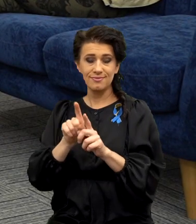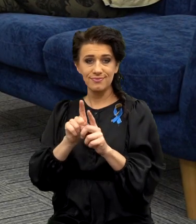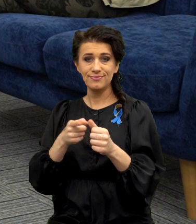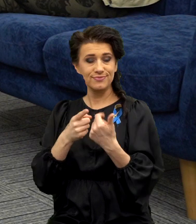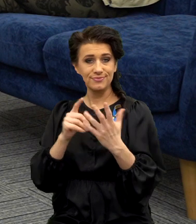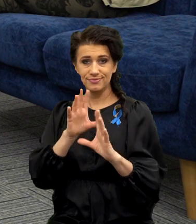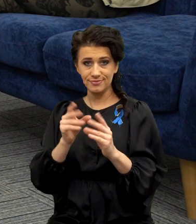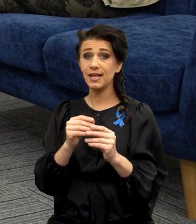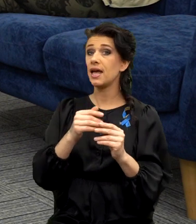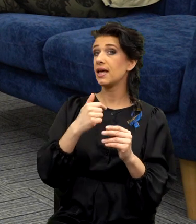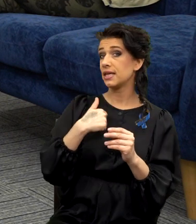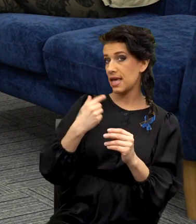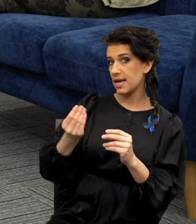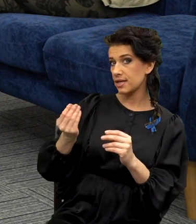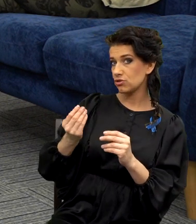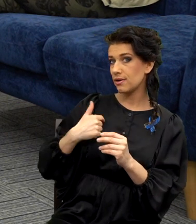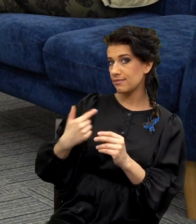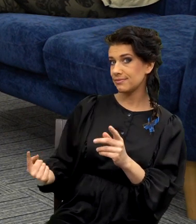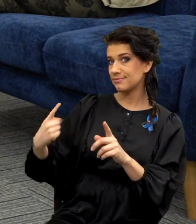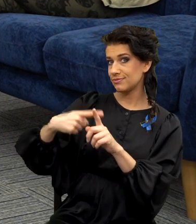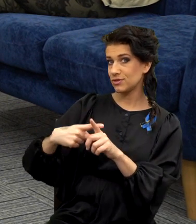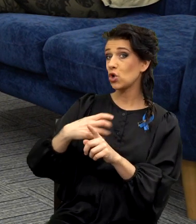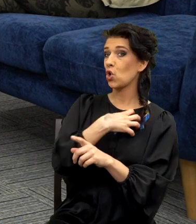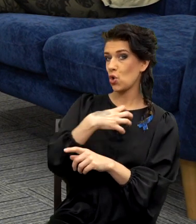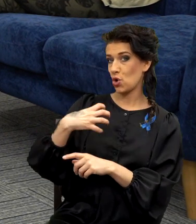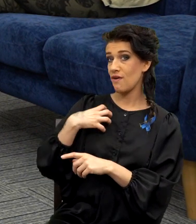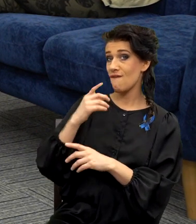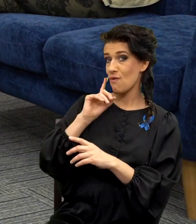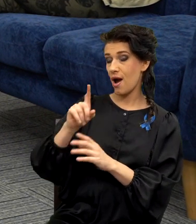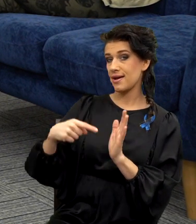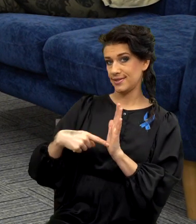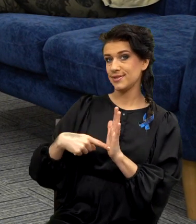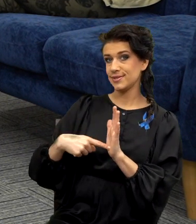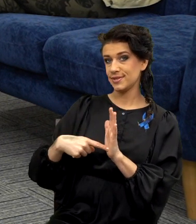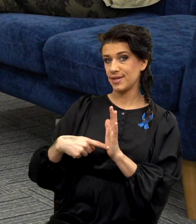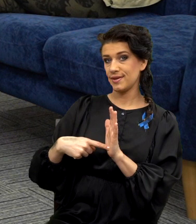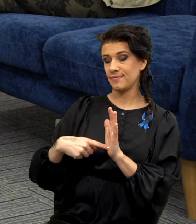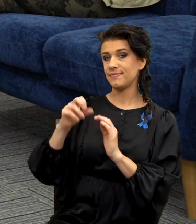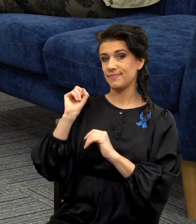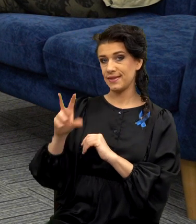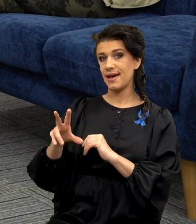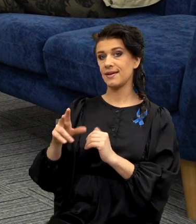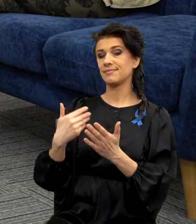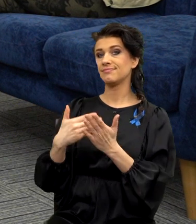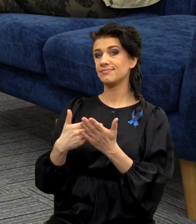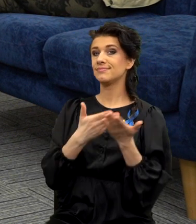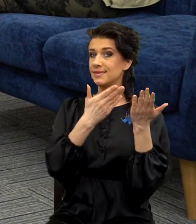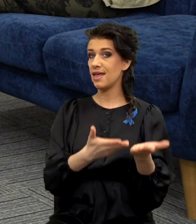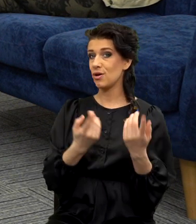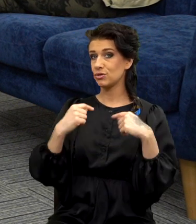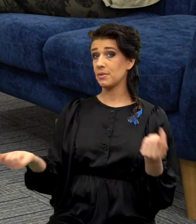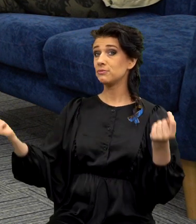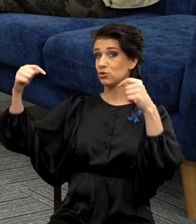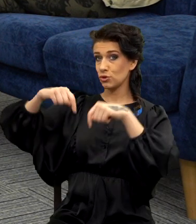coś tutaj wtrącić, bo to jest bardzo ważne. Goście, to są nasi goście. To są osoby, które przychodzą, ale to